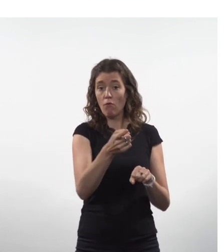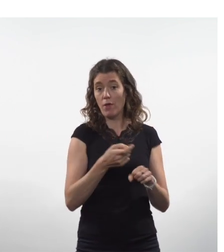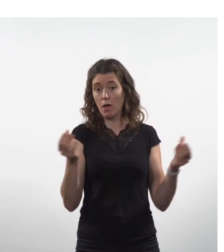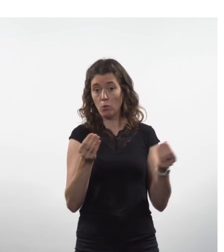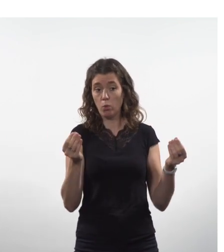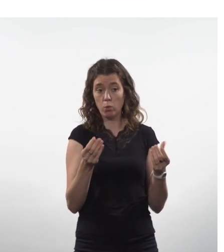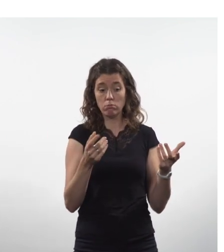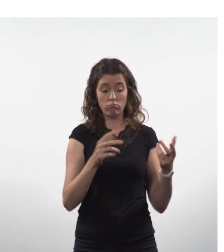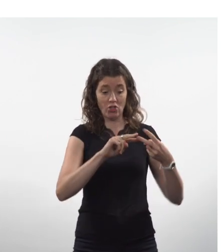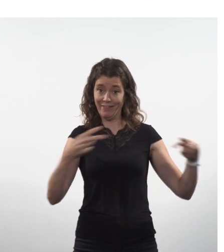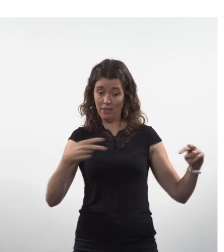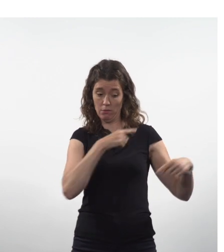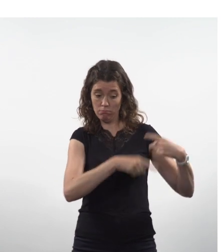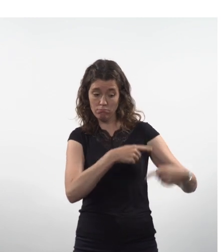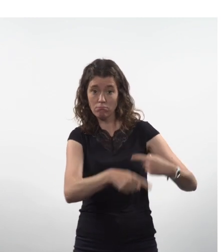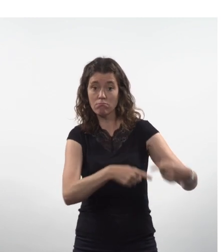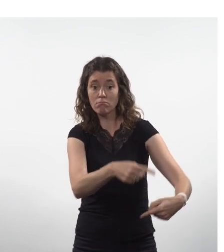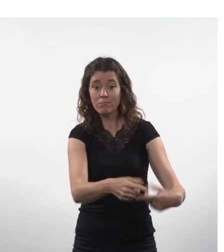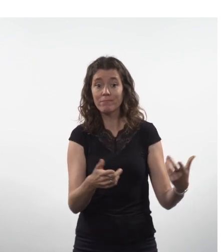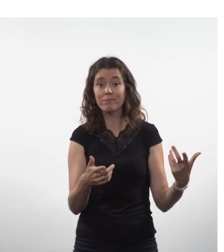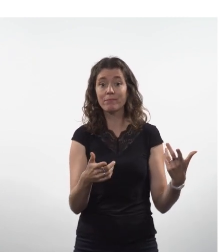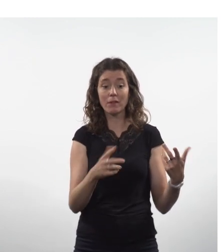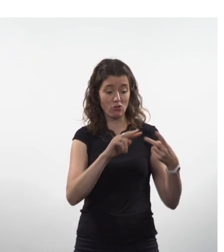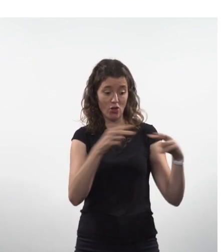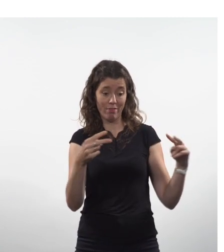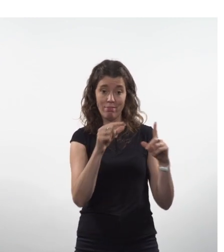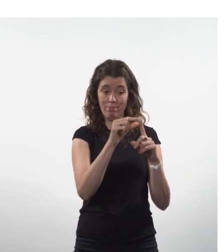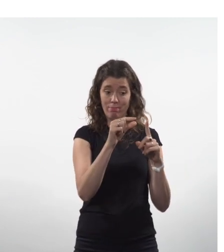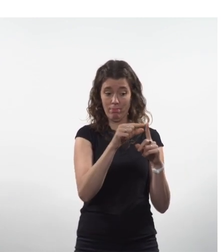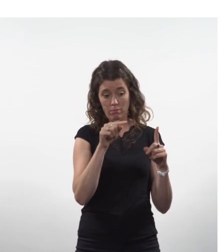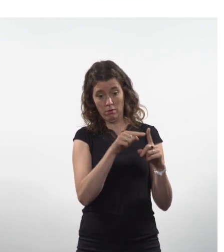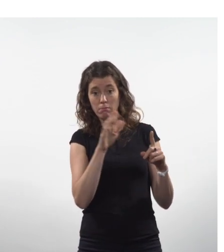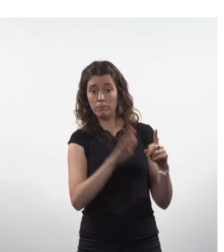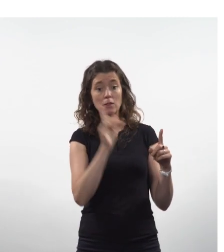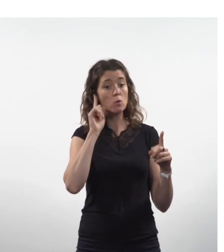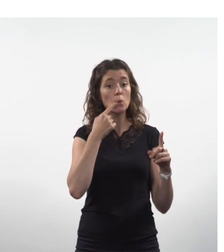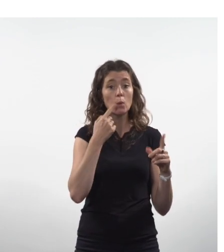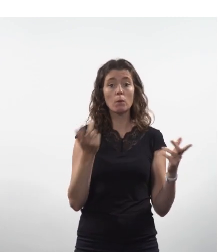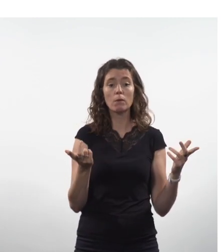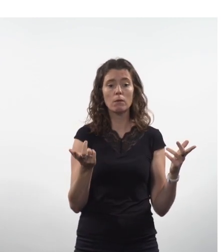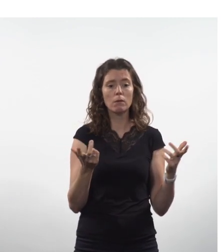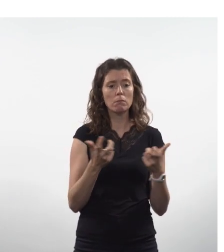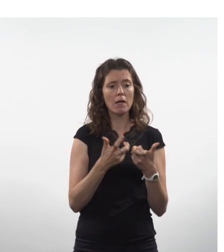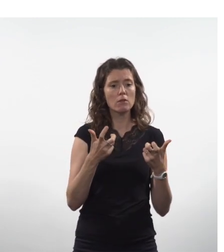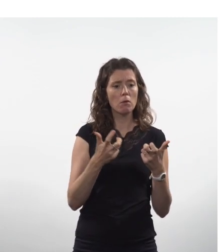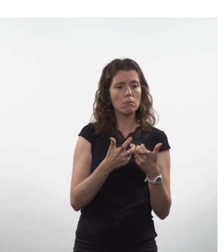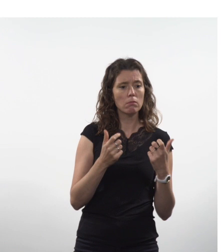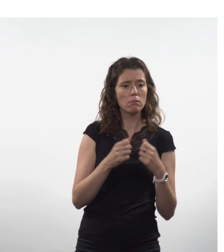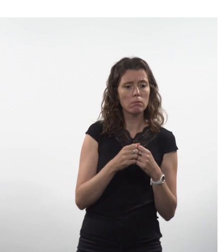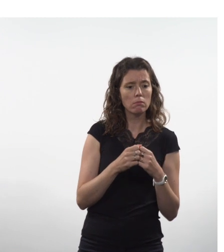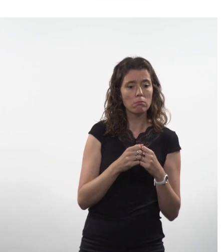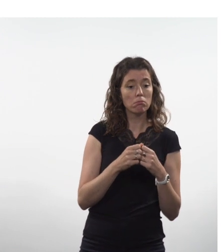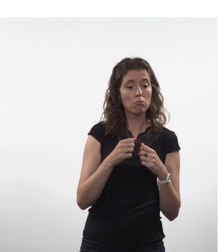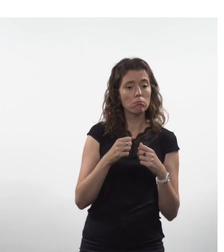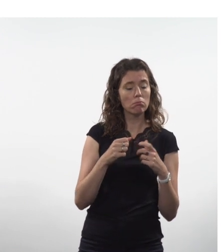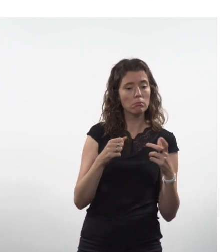des génétiques, c'est-à-dire que des gènes qui sont porteurs de surdité, comme la connexine 28, ou une malformation